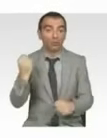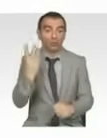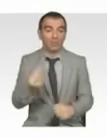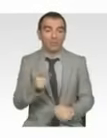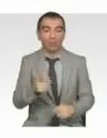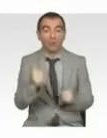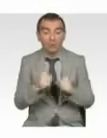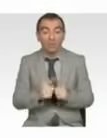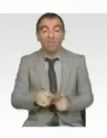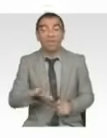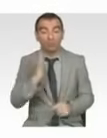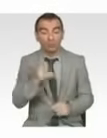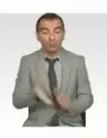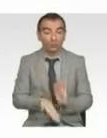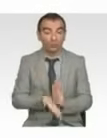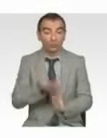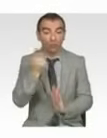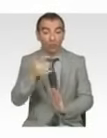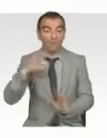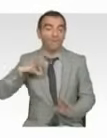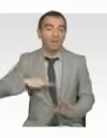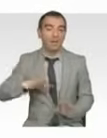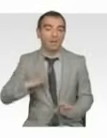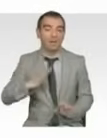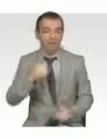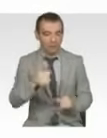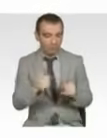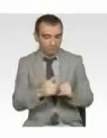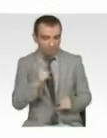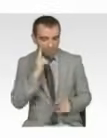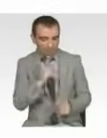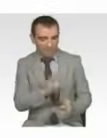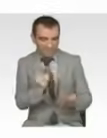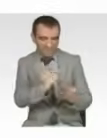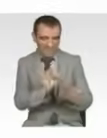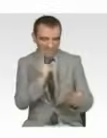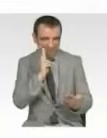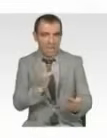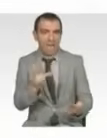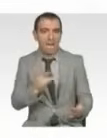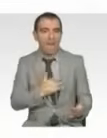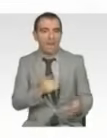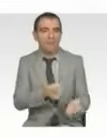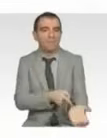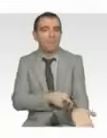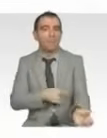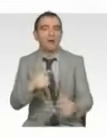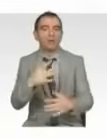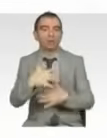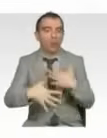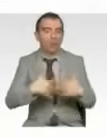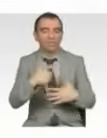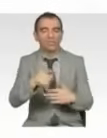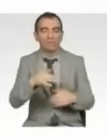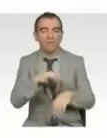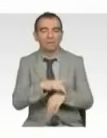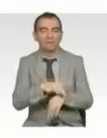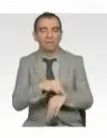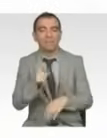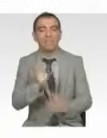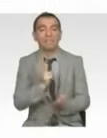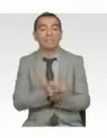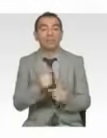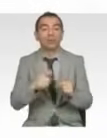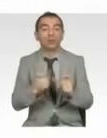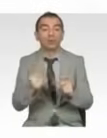Yani sayılamayacak kadar çok faydaları var. Ve reçetelerine baktığınızda bütün kalp damar hastalıklarında, dolaşım sistemi hastalıklarında mutlaka